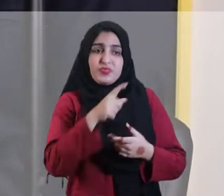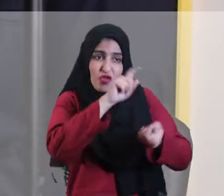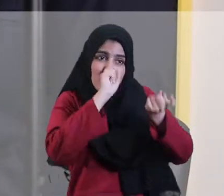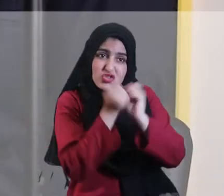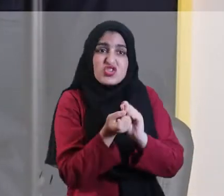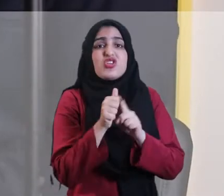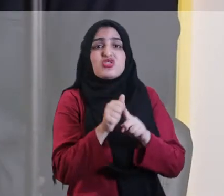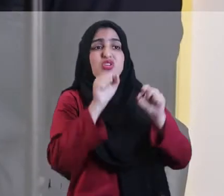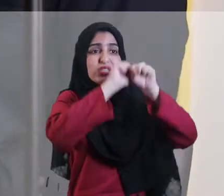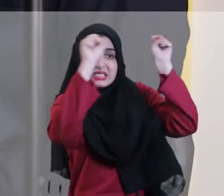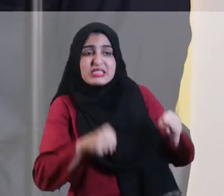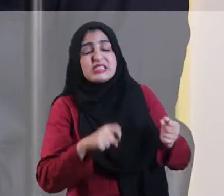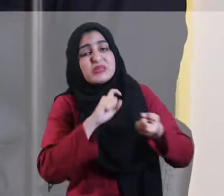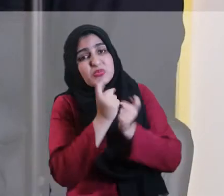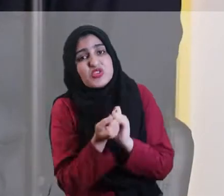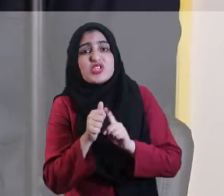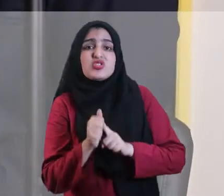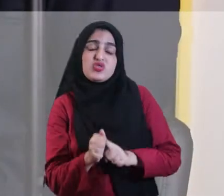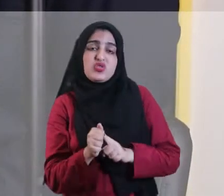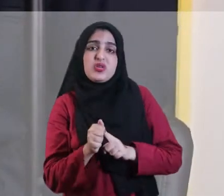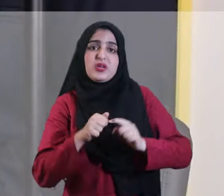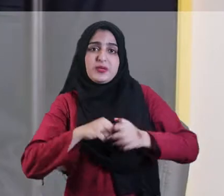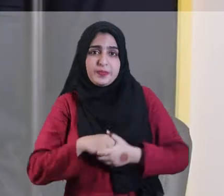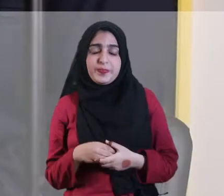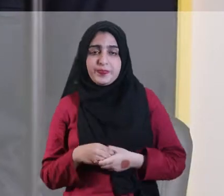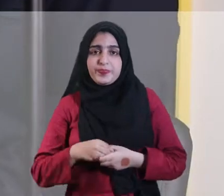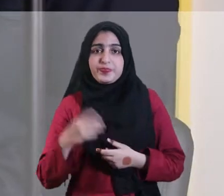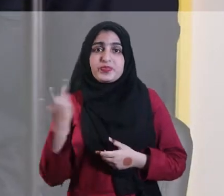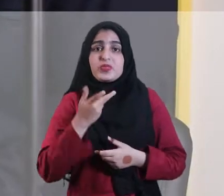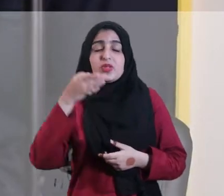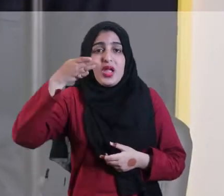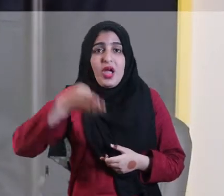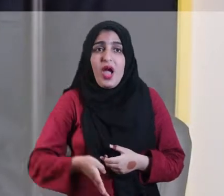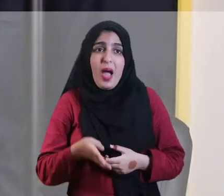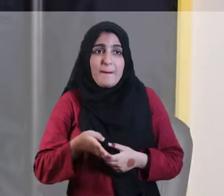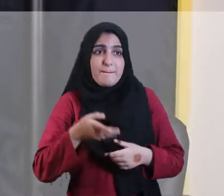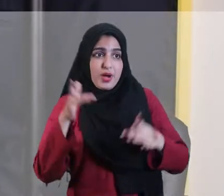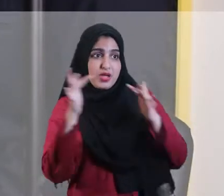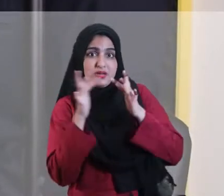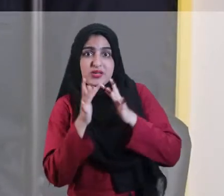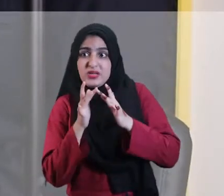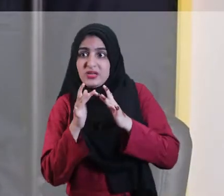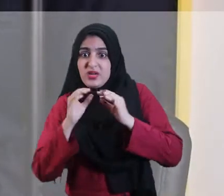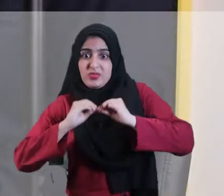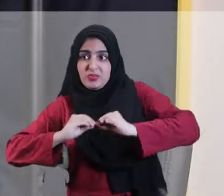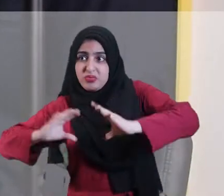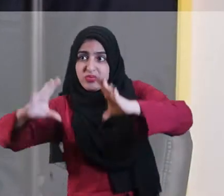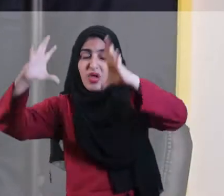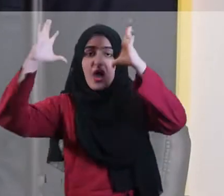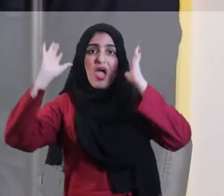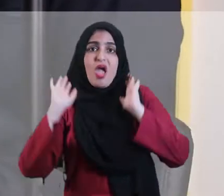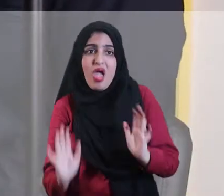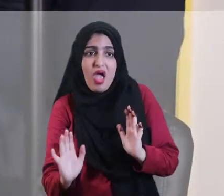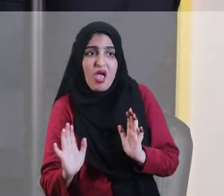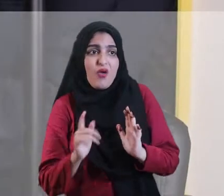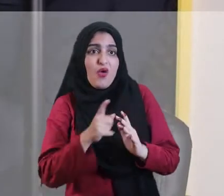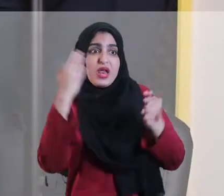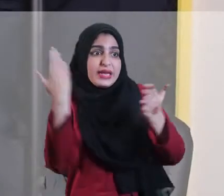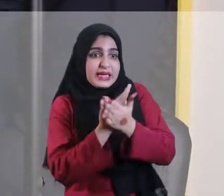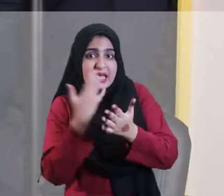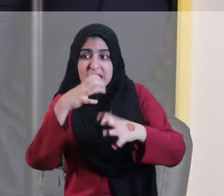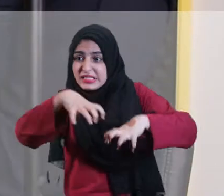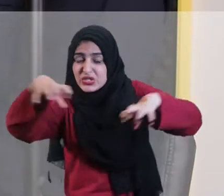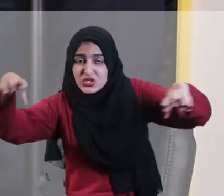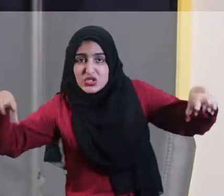सकता हूं व्यू टो बीटीएस रिएक्शन आफ डिजिटल इन थे नेक्स्ट टू प्लेटफॉर्म